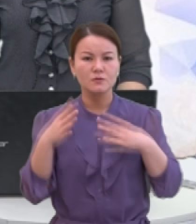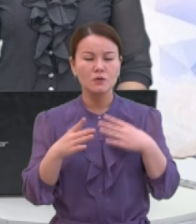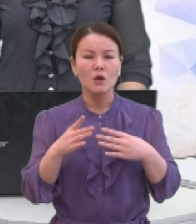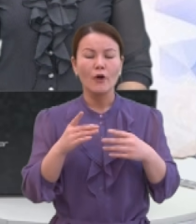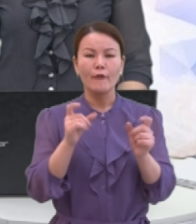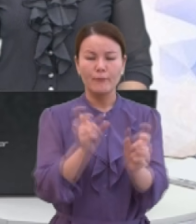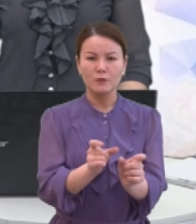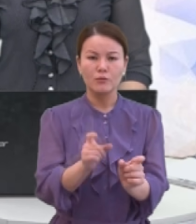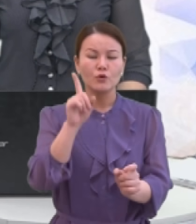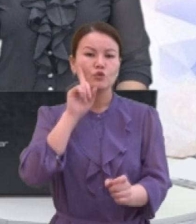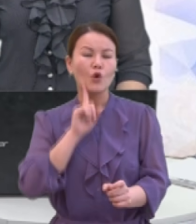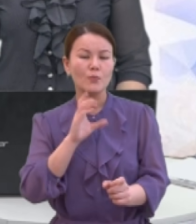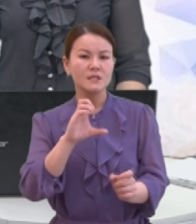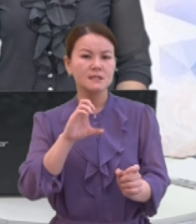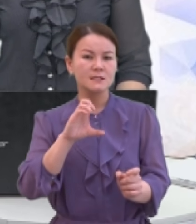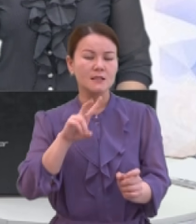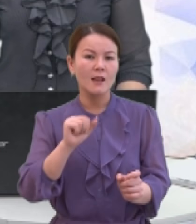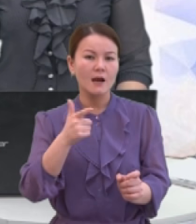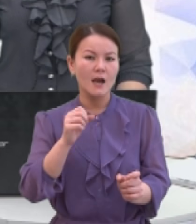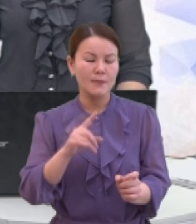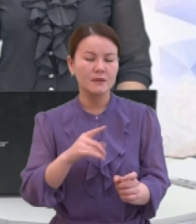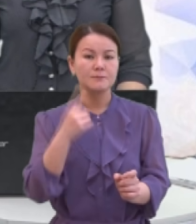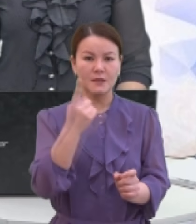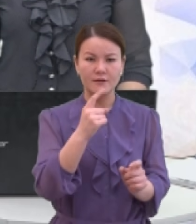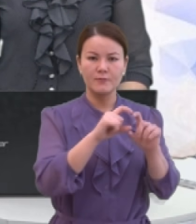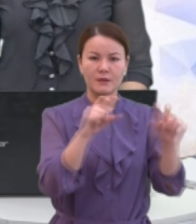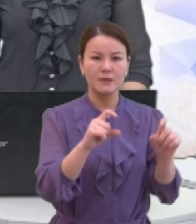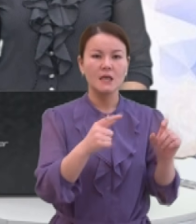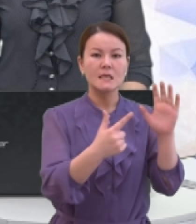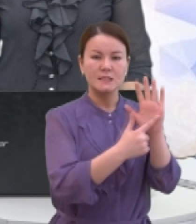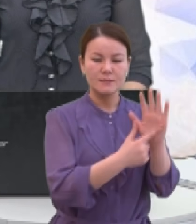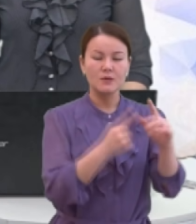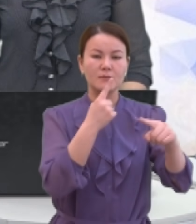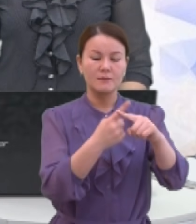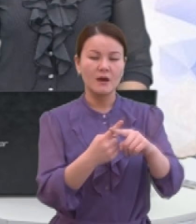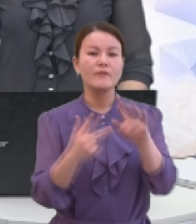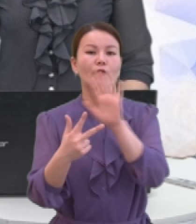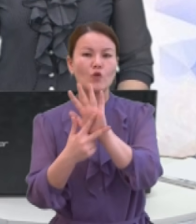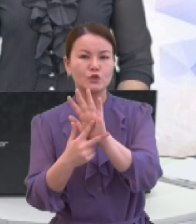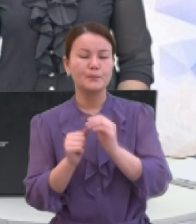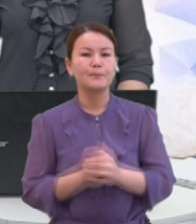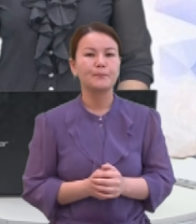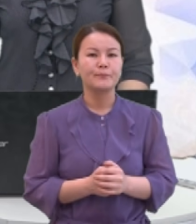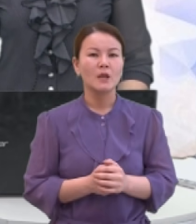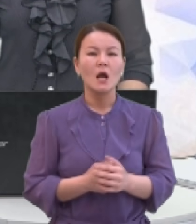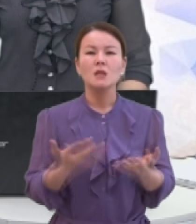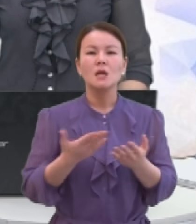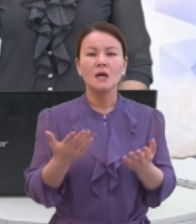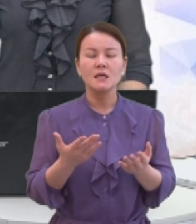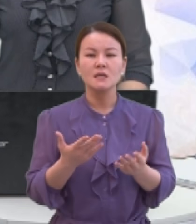слагаемых рассмотрим первый пример 7 прибавить 8 на какие